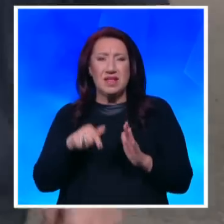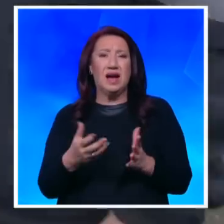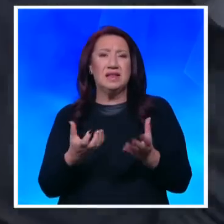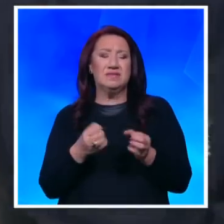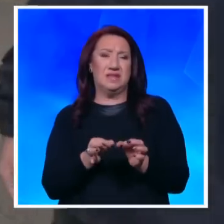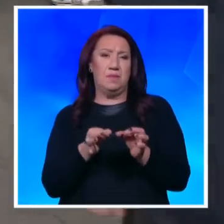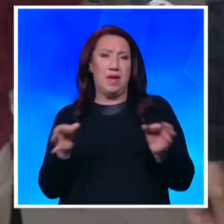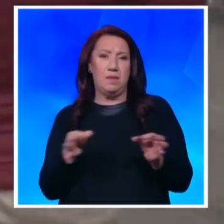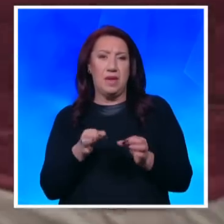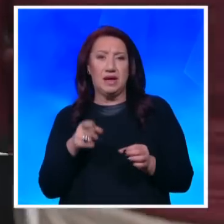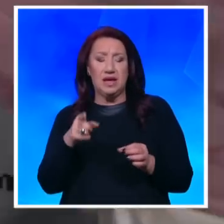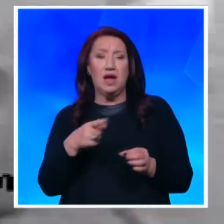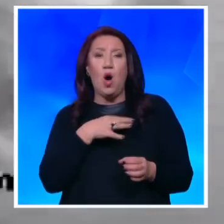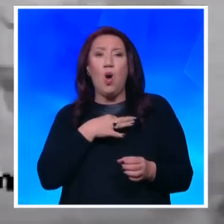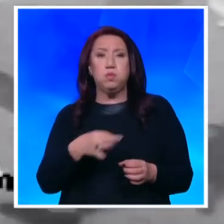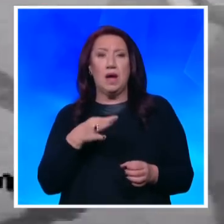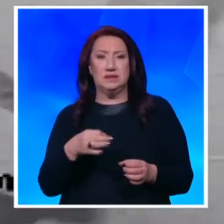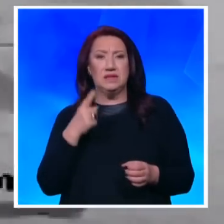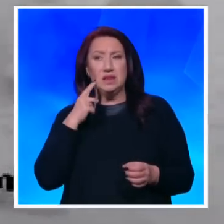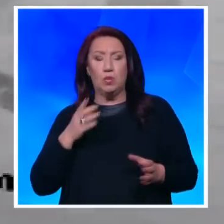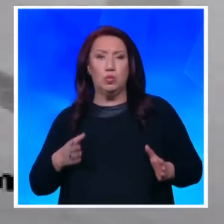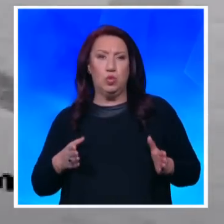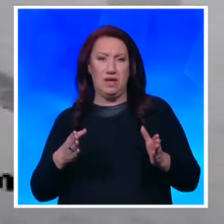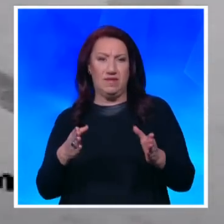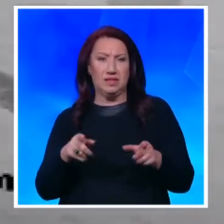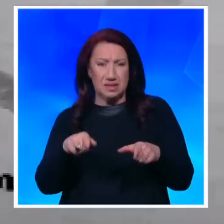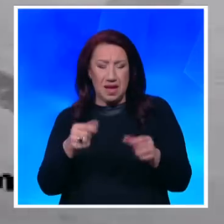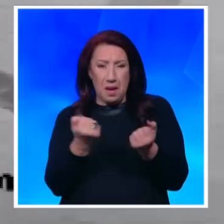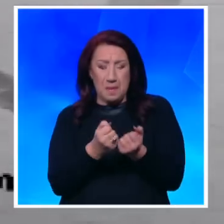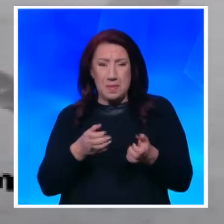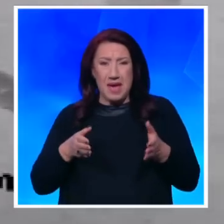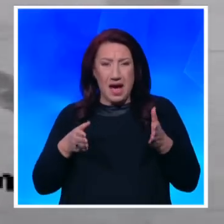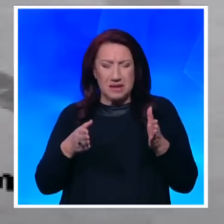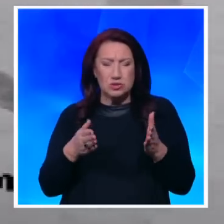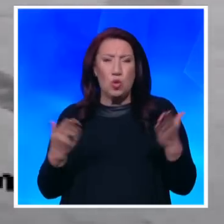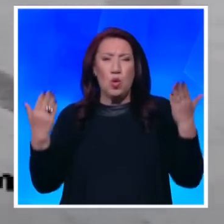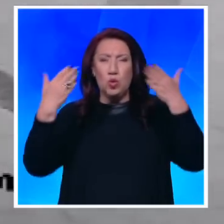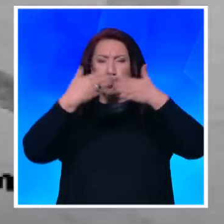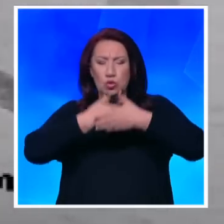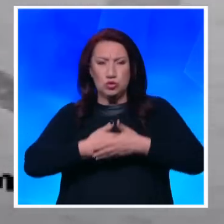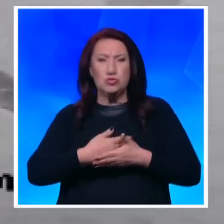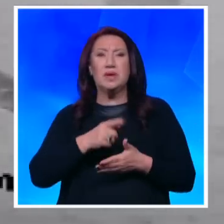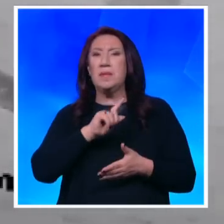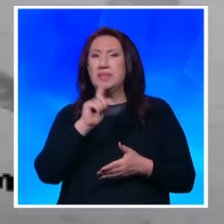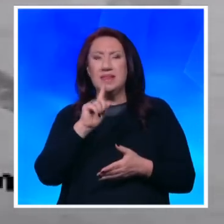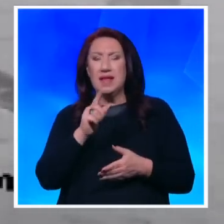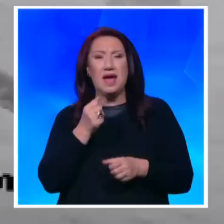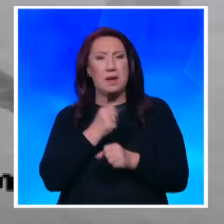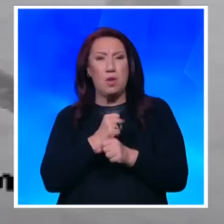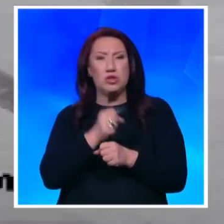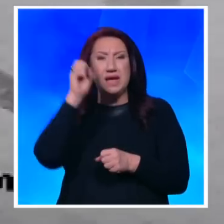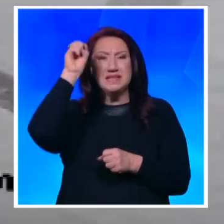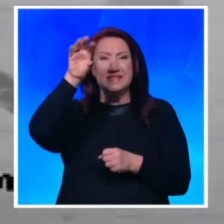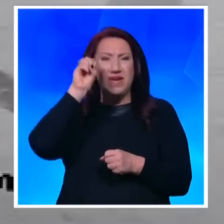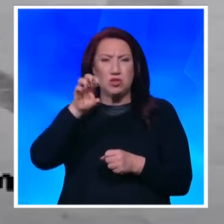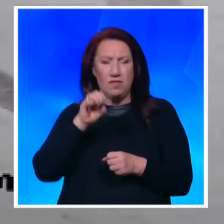необходими мерки за този опасен булевард, защото тук е една писта, по която нощно време не работят светофарите, няма абсолютно